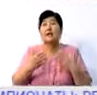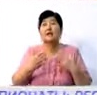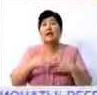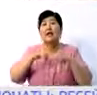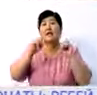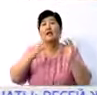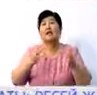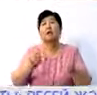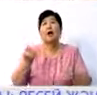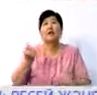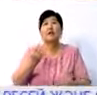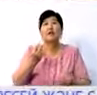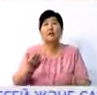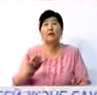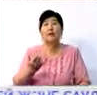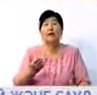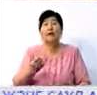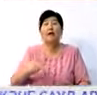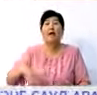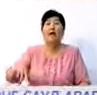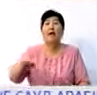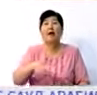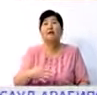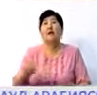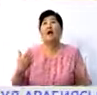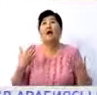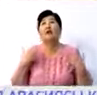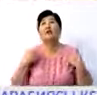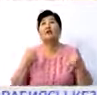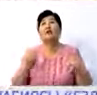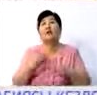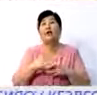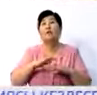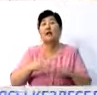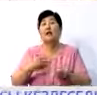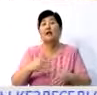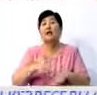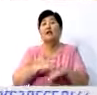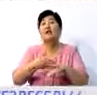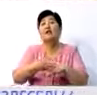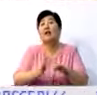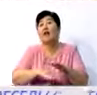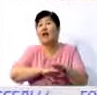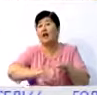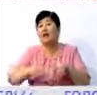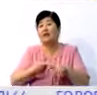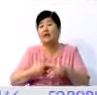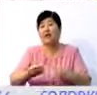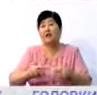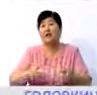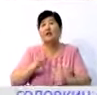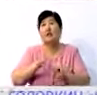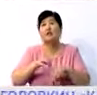алып жатырық. Бірінші алаңқайда денсаулық саласы бойынша балалар жалаңаяқ жаттықтыру жұмыстарымен жүргізіліп